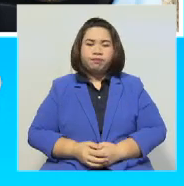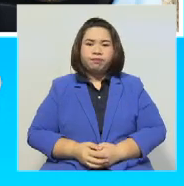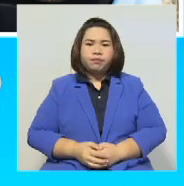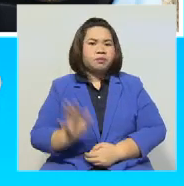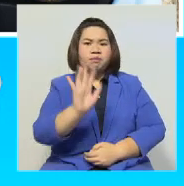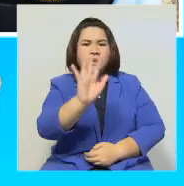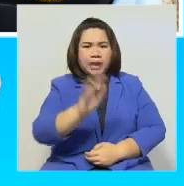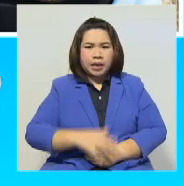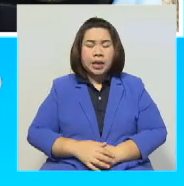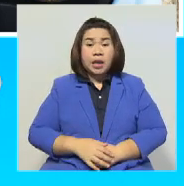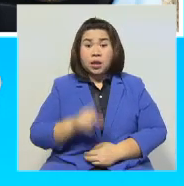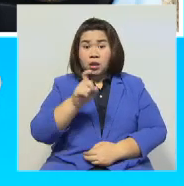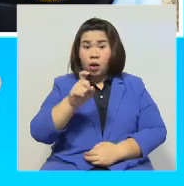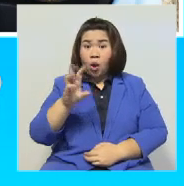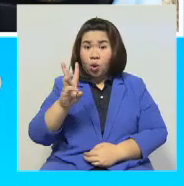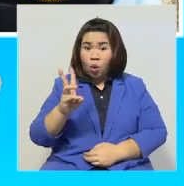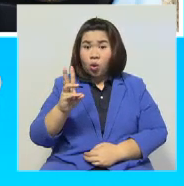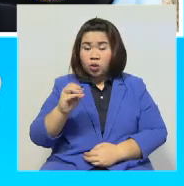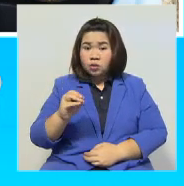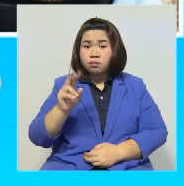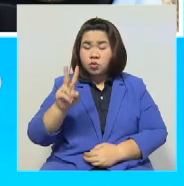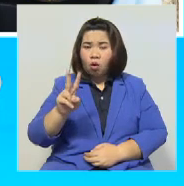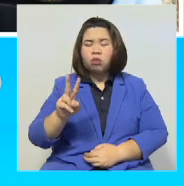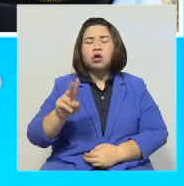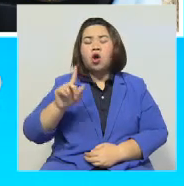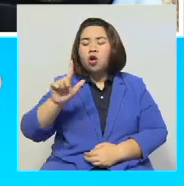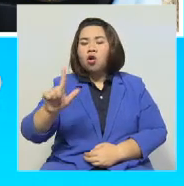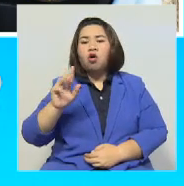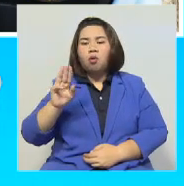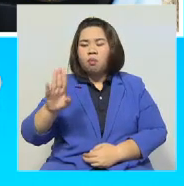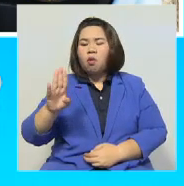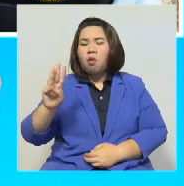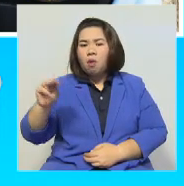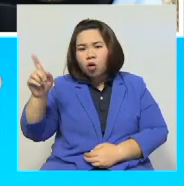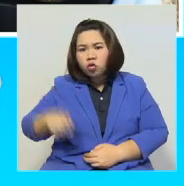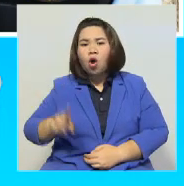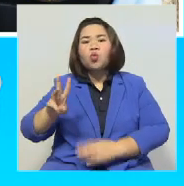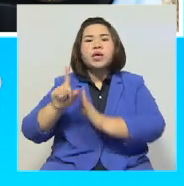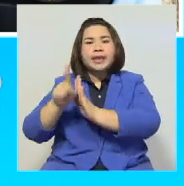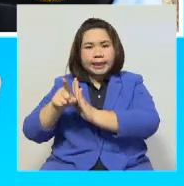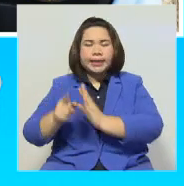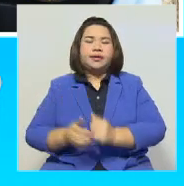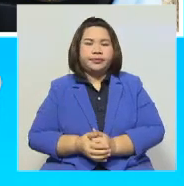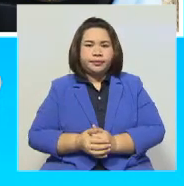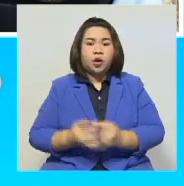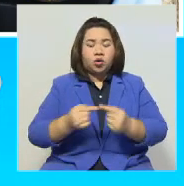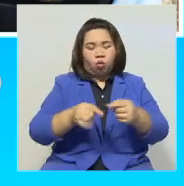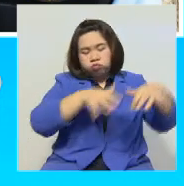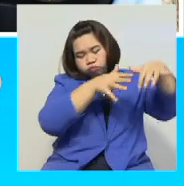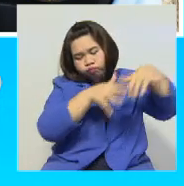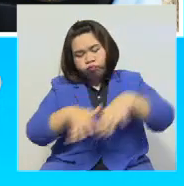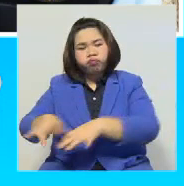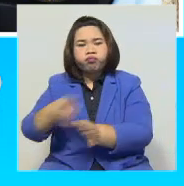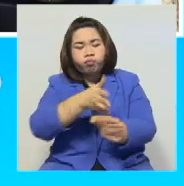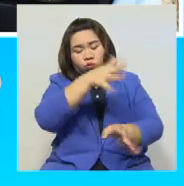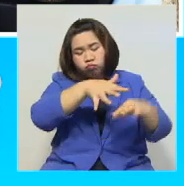ไม่ใช่162ล้านนะครับ 162ลูกบาศก์เมตรต่อวินาที ที่ผ่านจากเมืองมาลงบ้านแหลมนะครับ